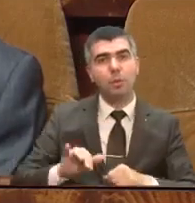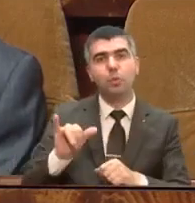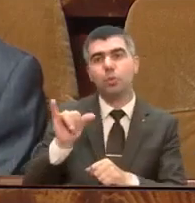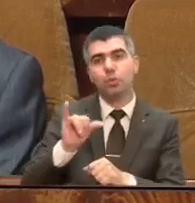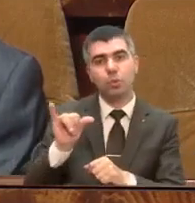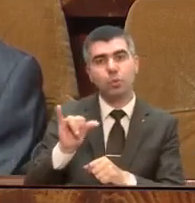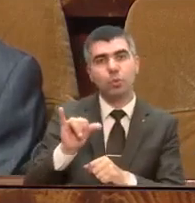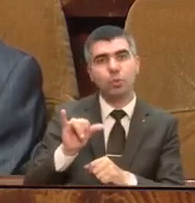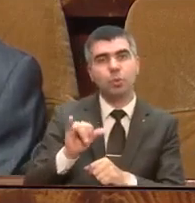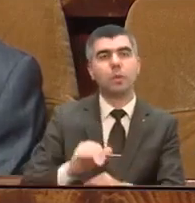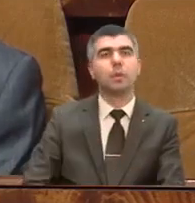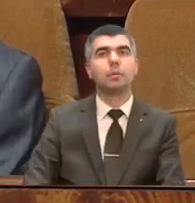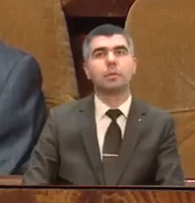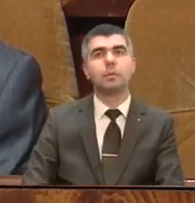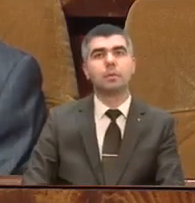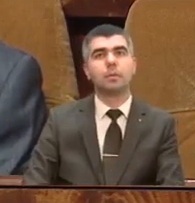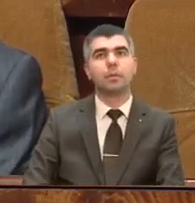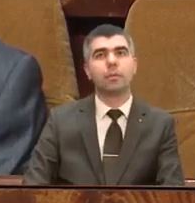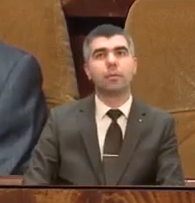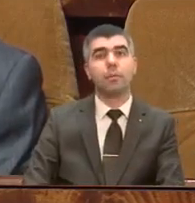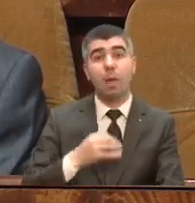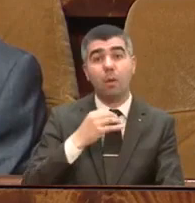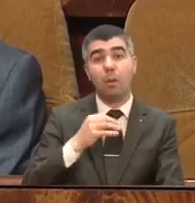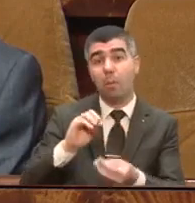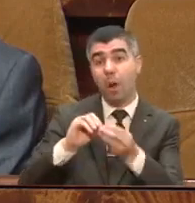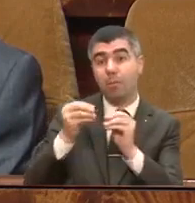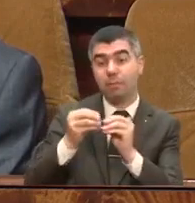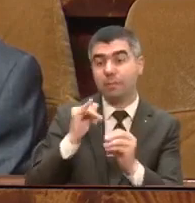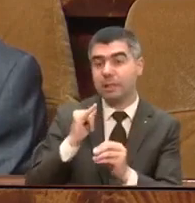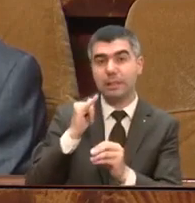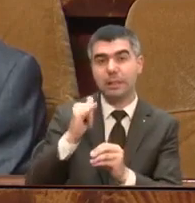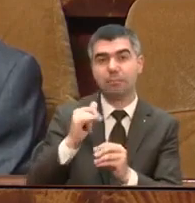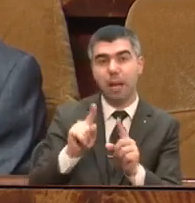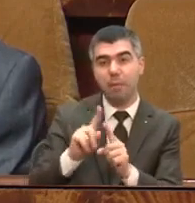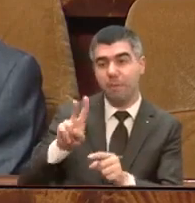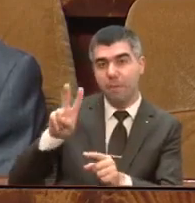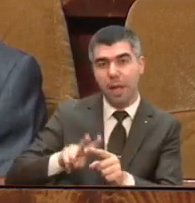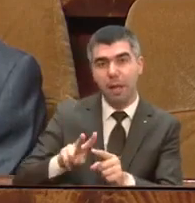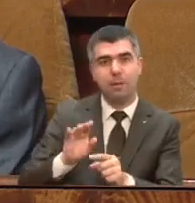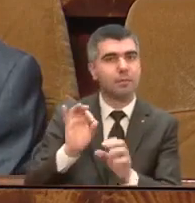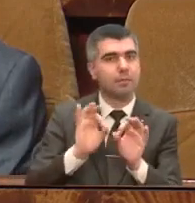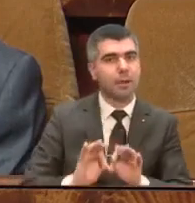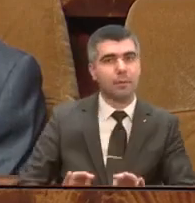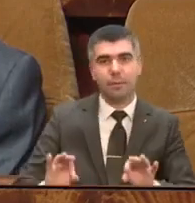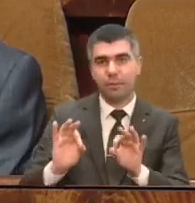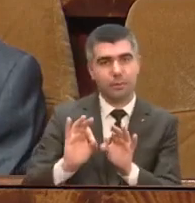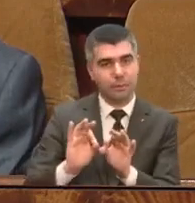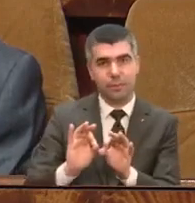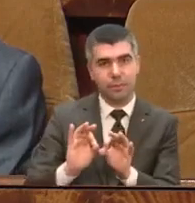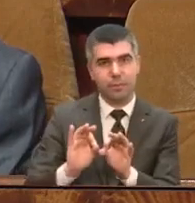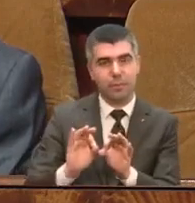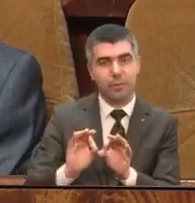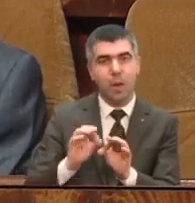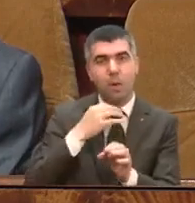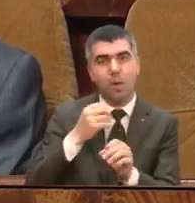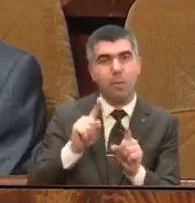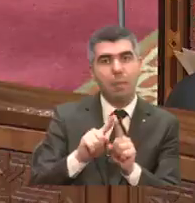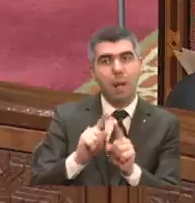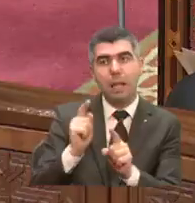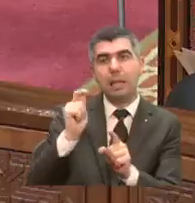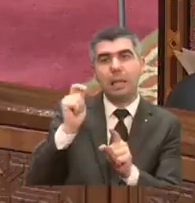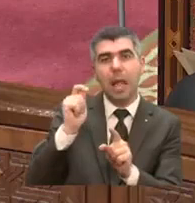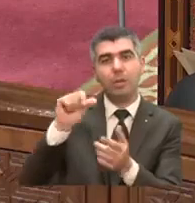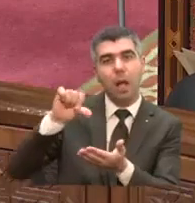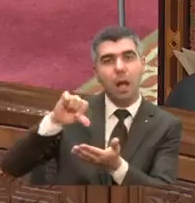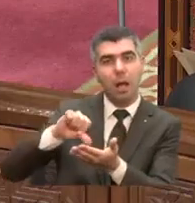هو أنها غير منطقية. كيفما كتعرفوا السيد الوزير، على سبيل المثال إقليم فحصنجرة، رغم أنه كيعرف